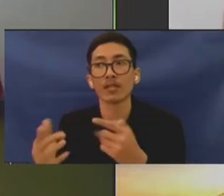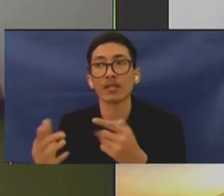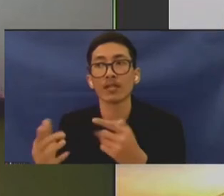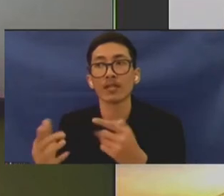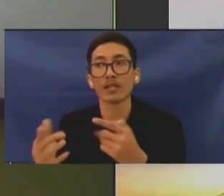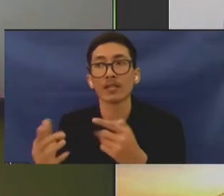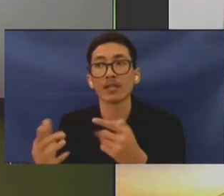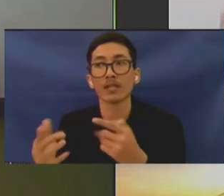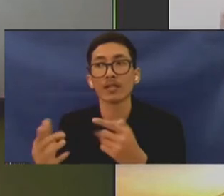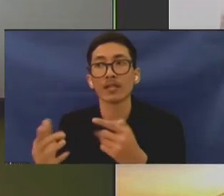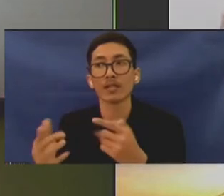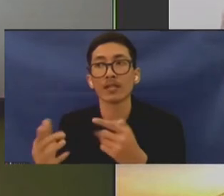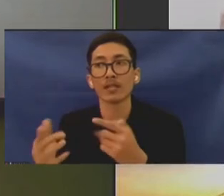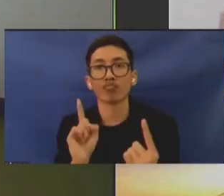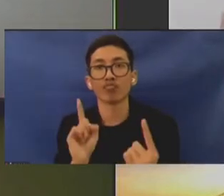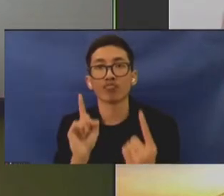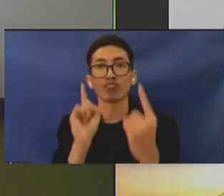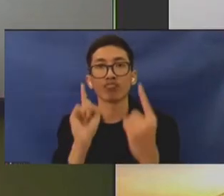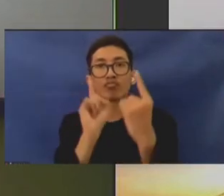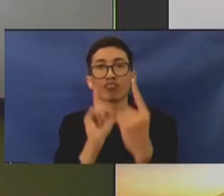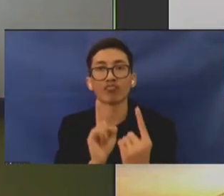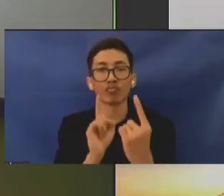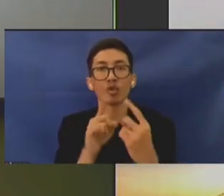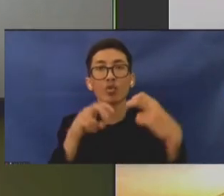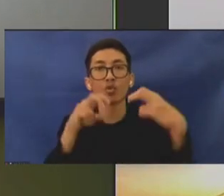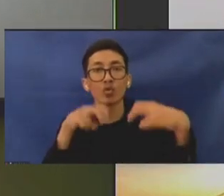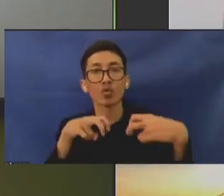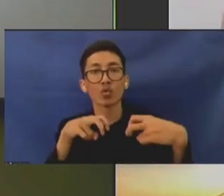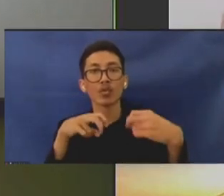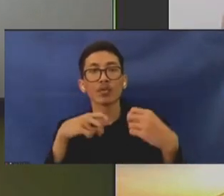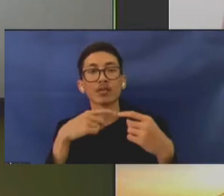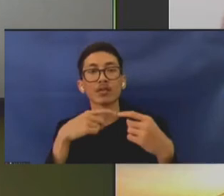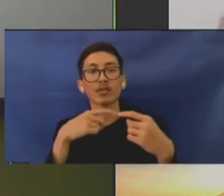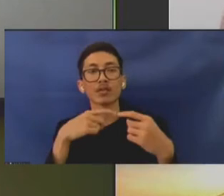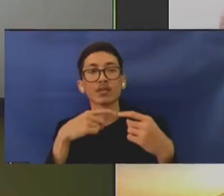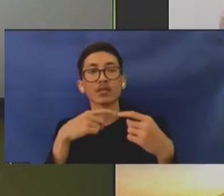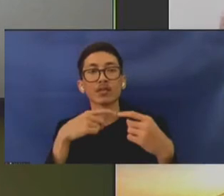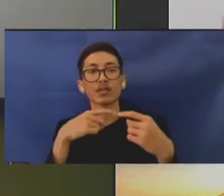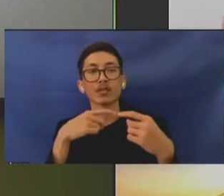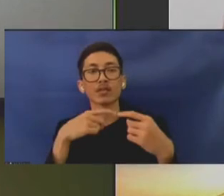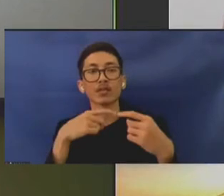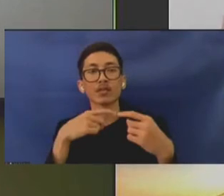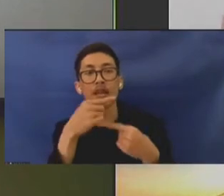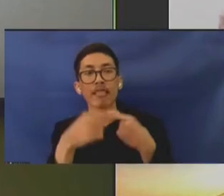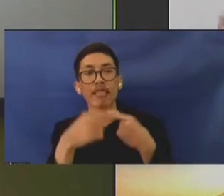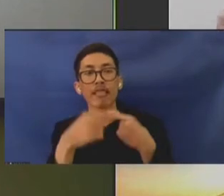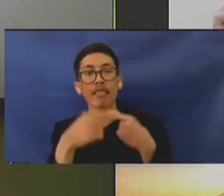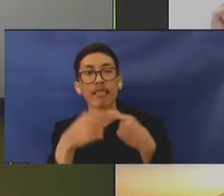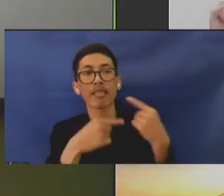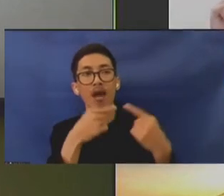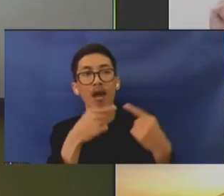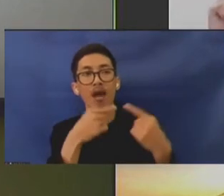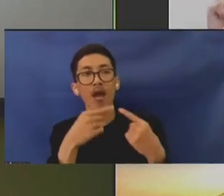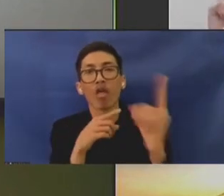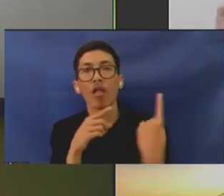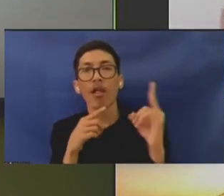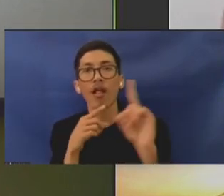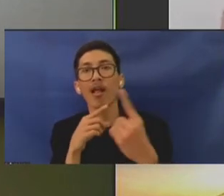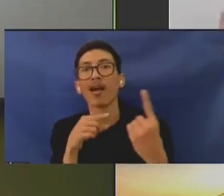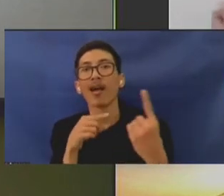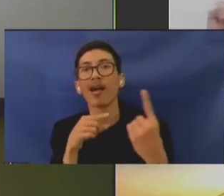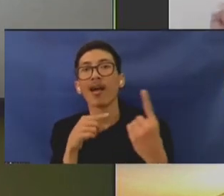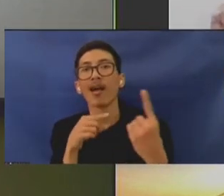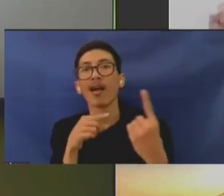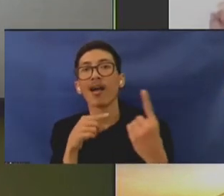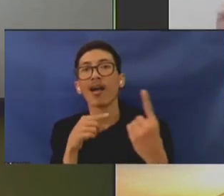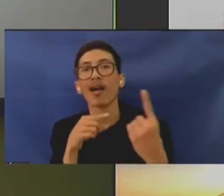bisa tenang gitu ya. Tapi dia suka banget melihat-lihat buku gitu. Jadi yang saya lakukan adalah saya beli buku tentang, misalnya buku tentang dokter, buku